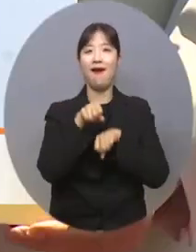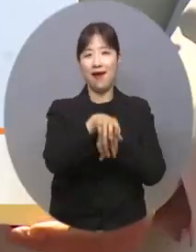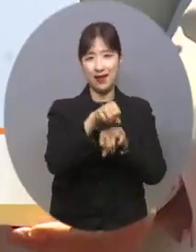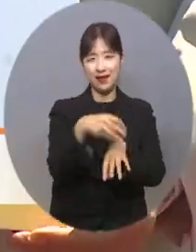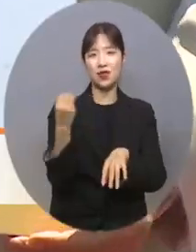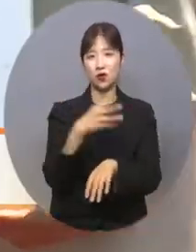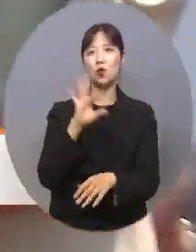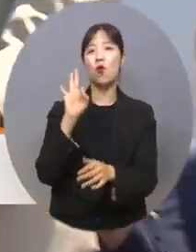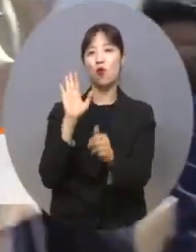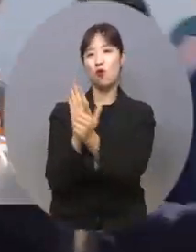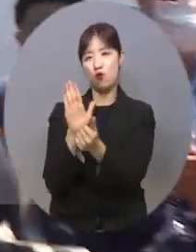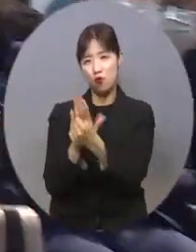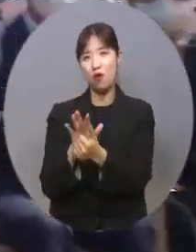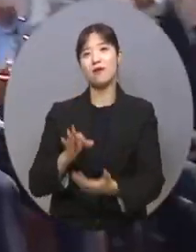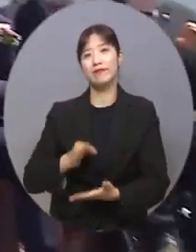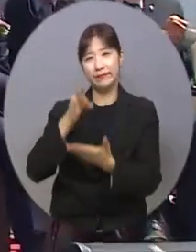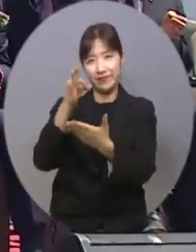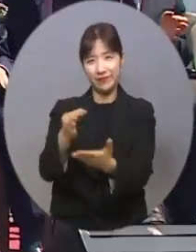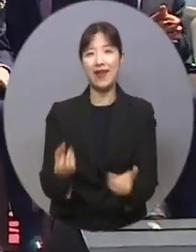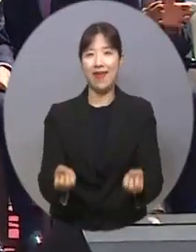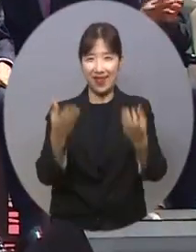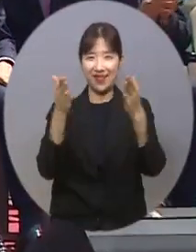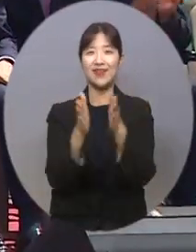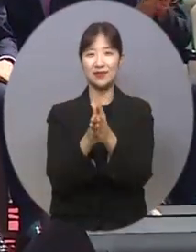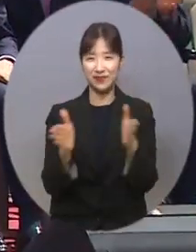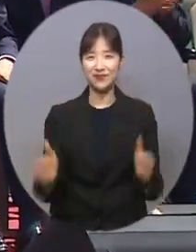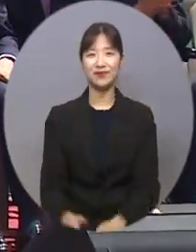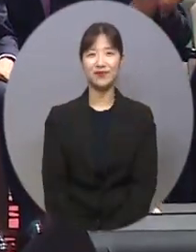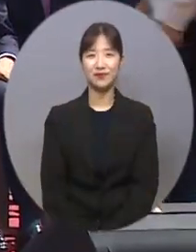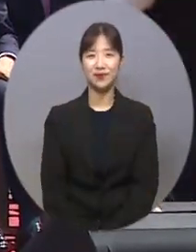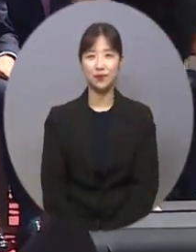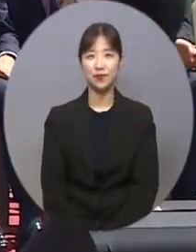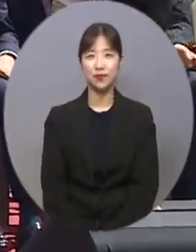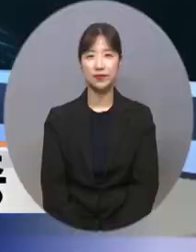후원금 전달 등 다채로운 행사가 이어졌습니다.